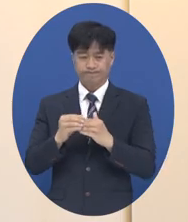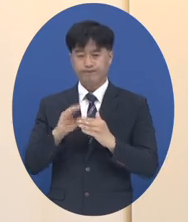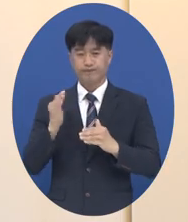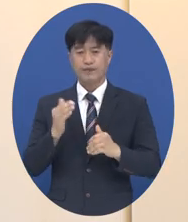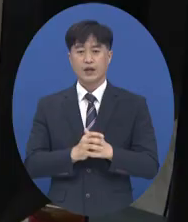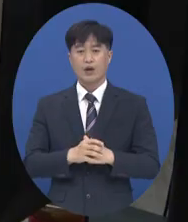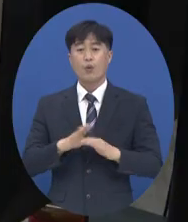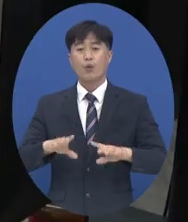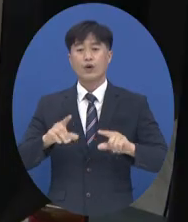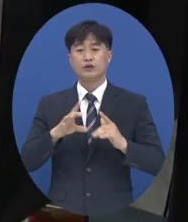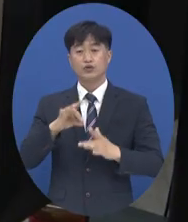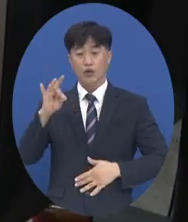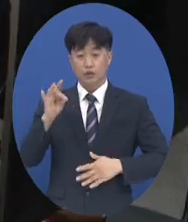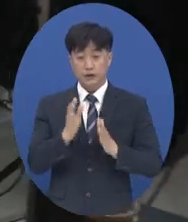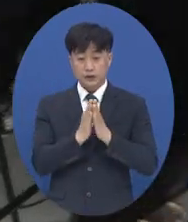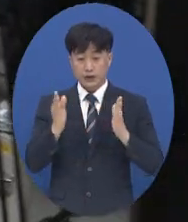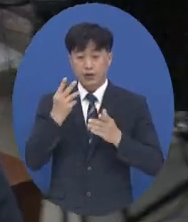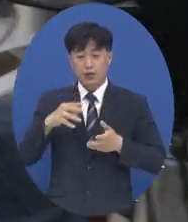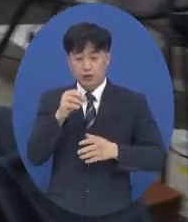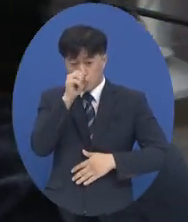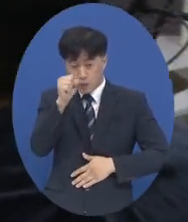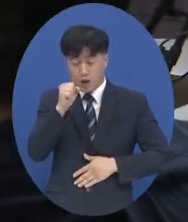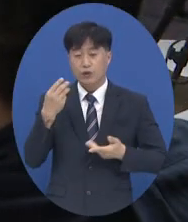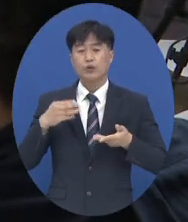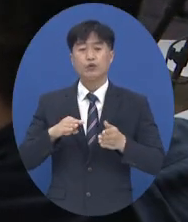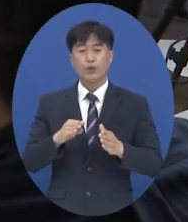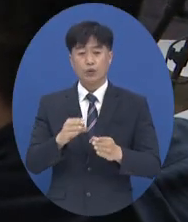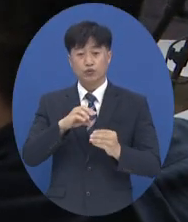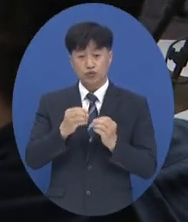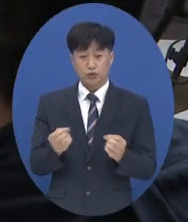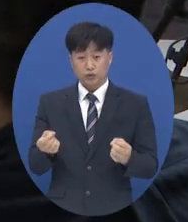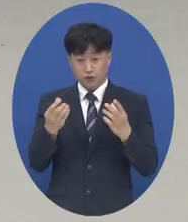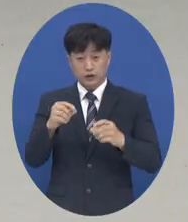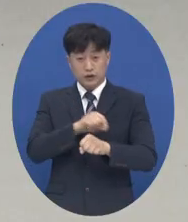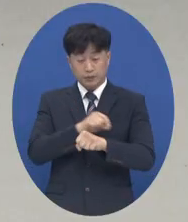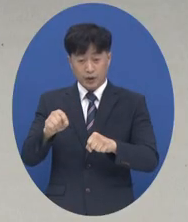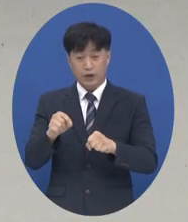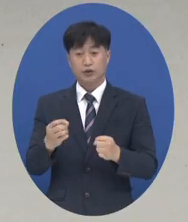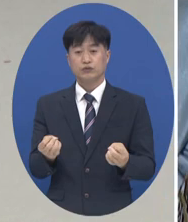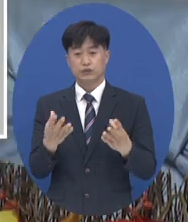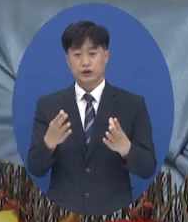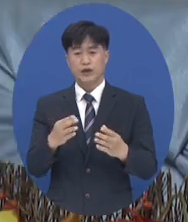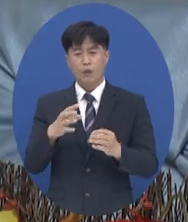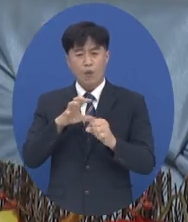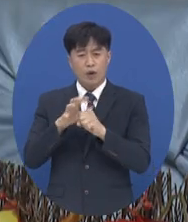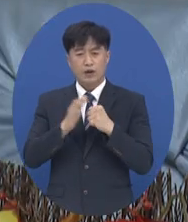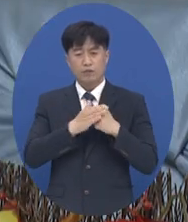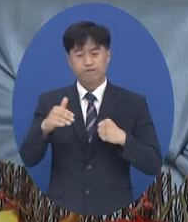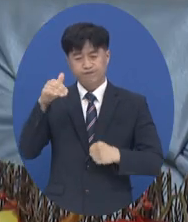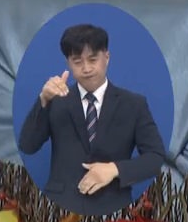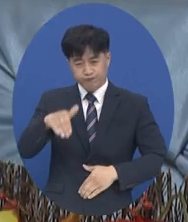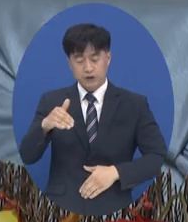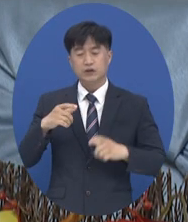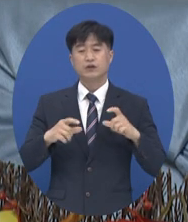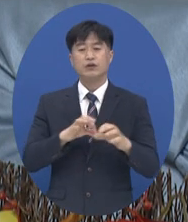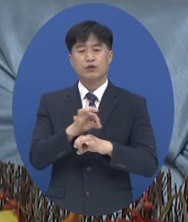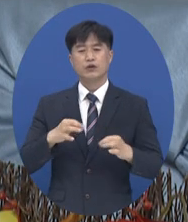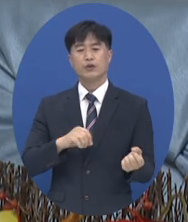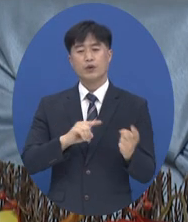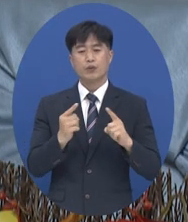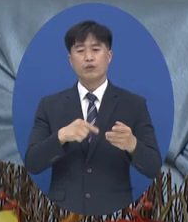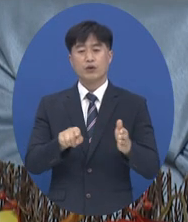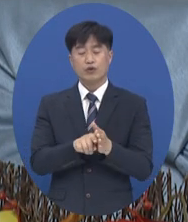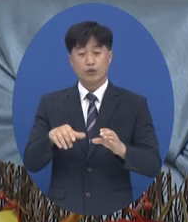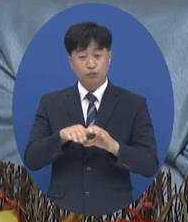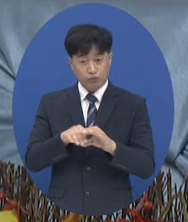올해 처음 진행되는 경기가 조와 경기도 추석 특별 기획전은 코로 날 구로 악화된 지역경제를 회복하기 위해 문화